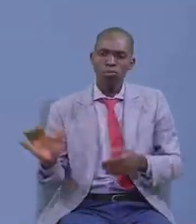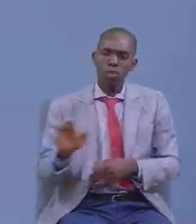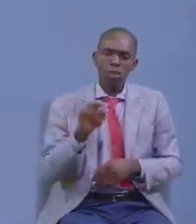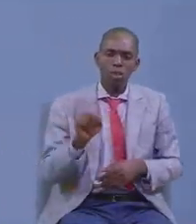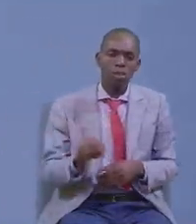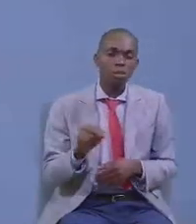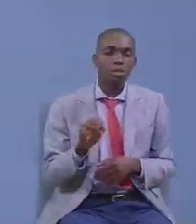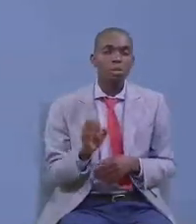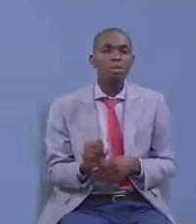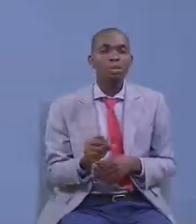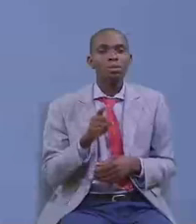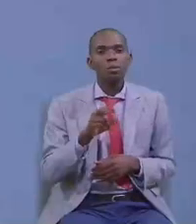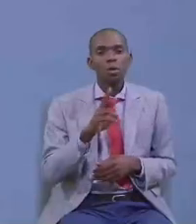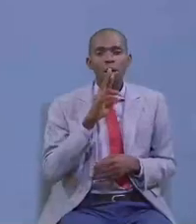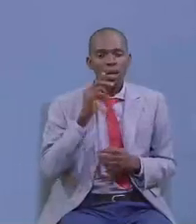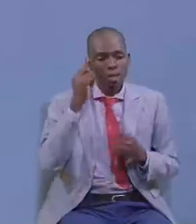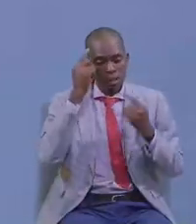Quand tu penses de cette manière,